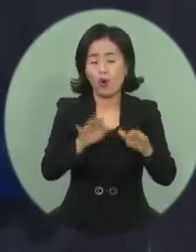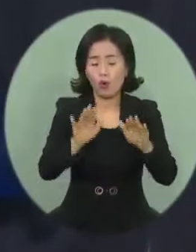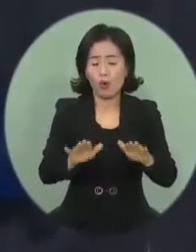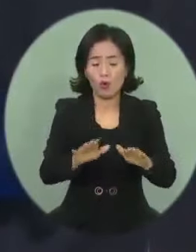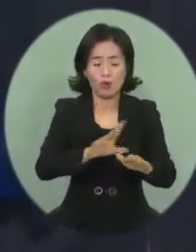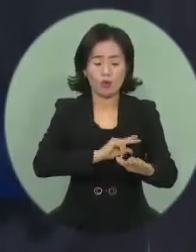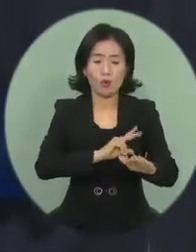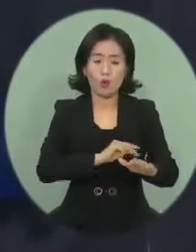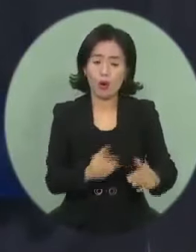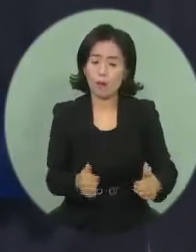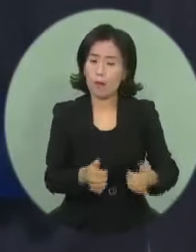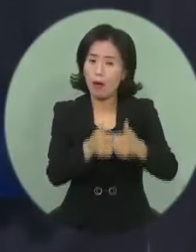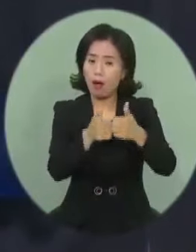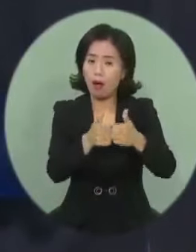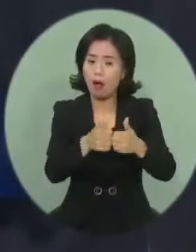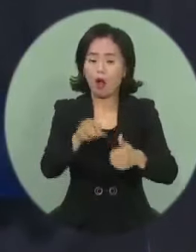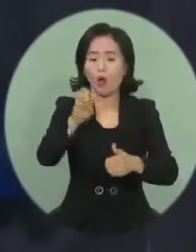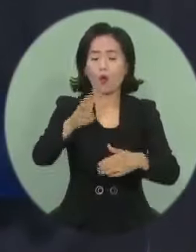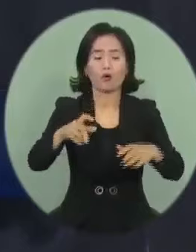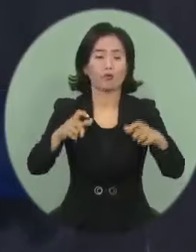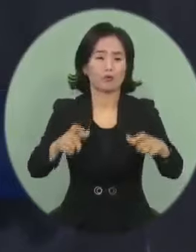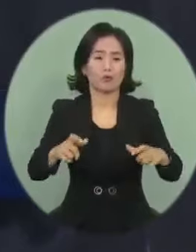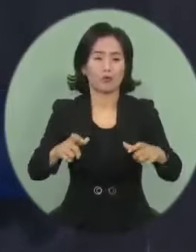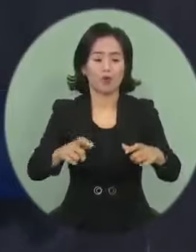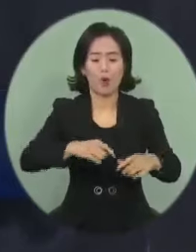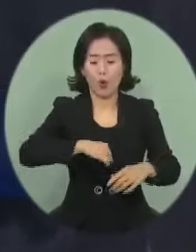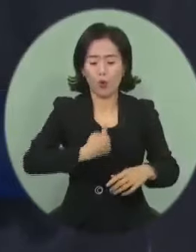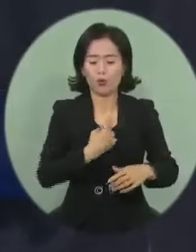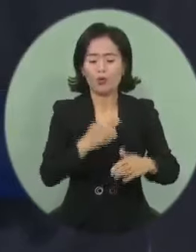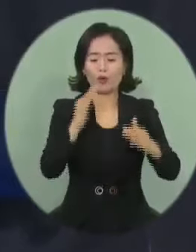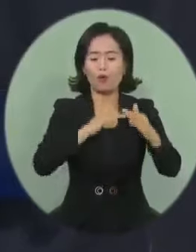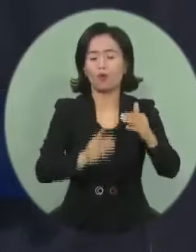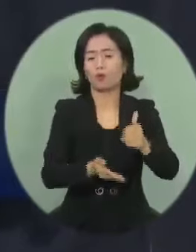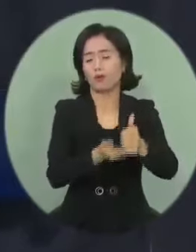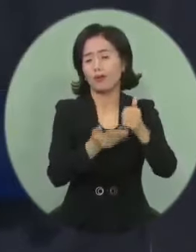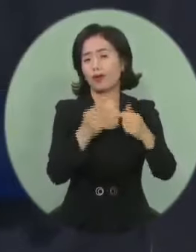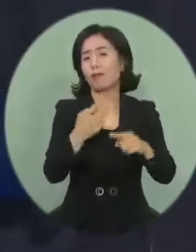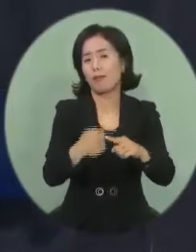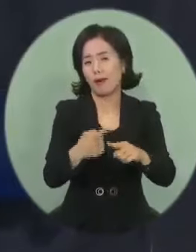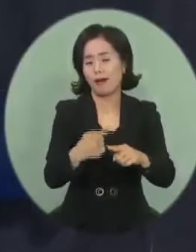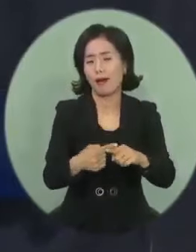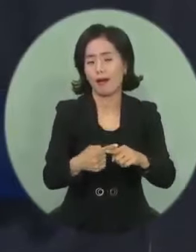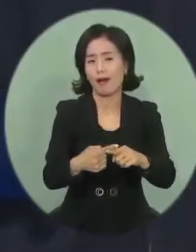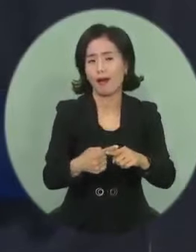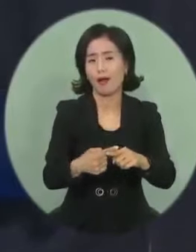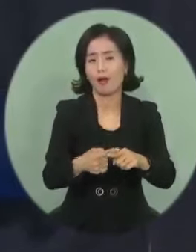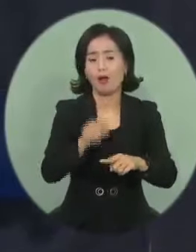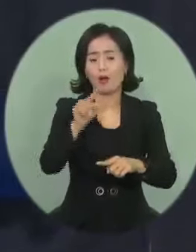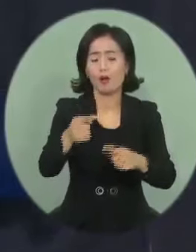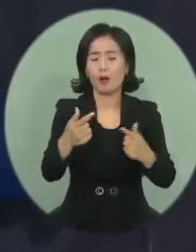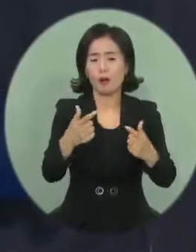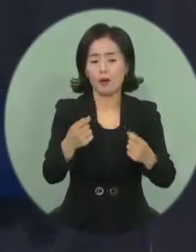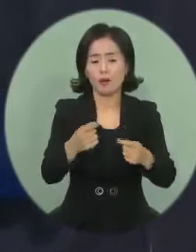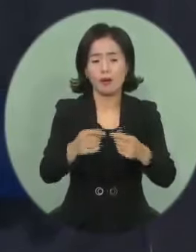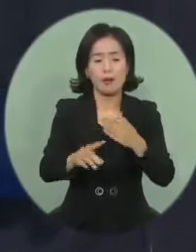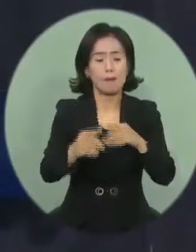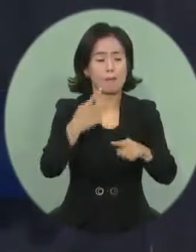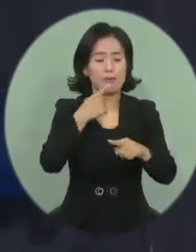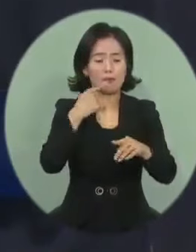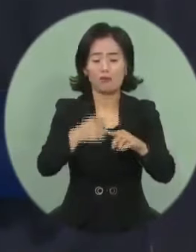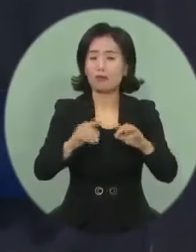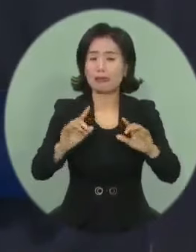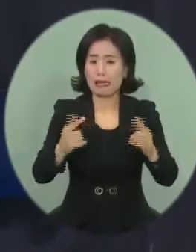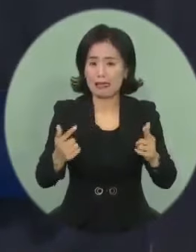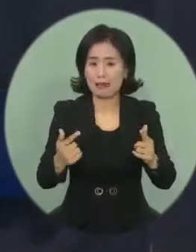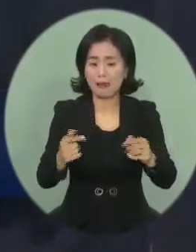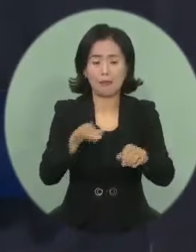의원과 맞세운다는 것은 광주에서는 단수 공천을 하는 거나 마찬가지입니다. 과연 이런 비민주적이고 공정하지